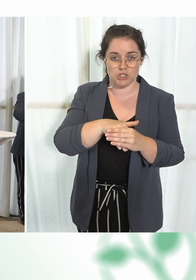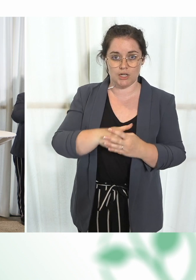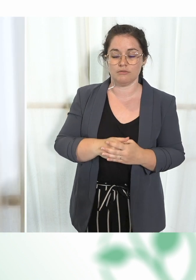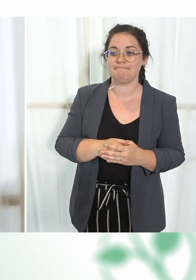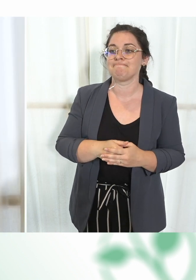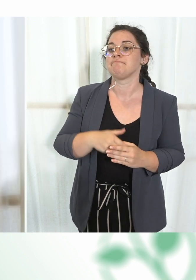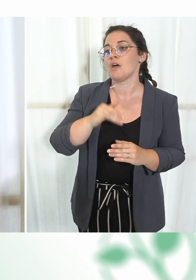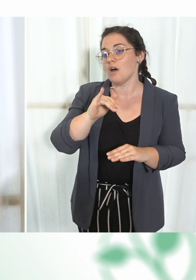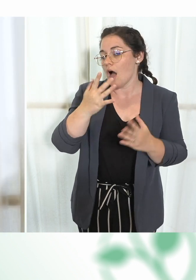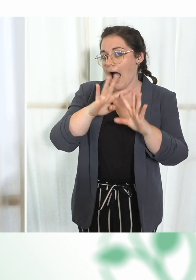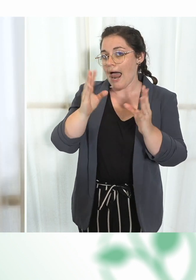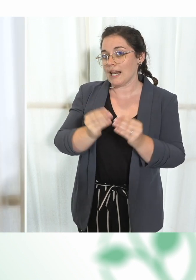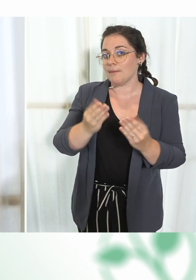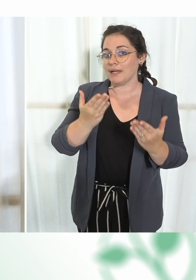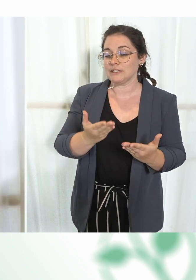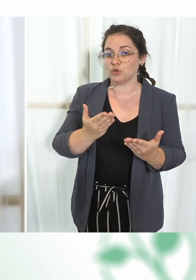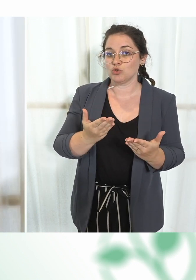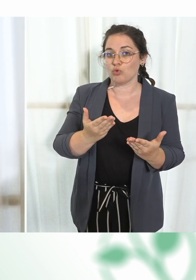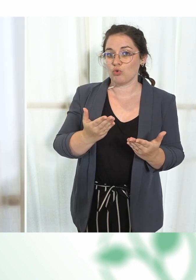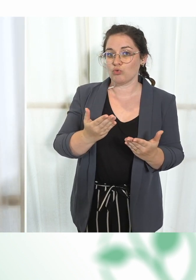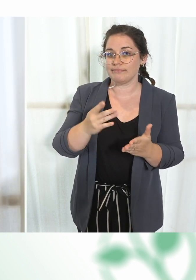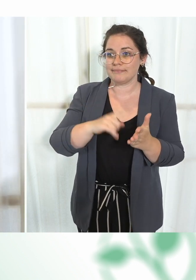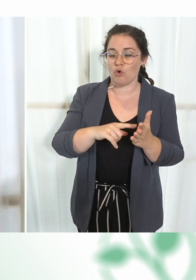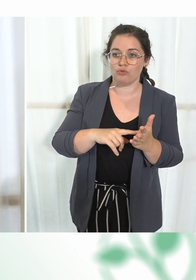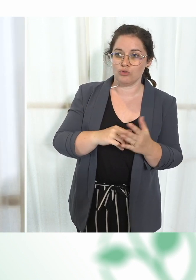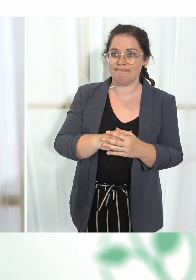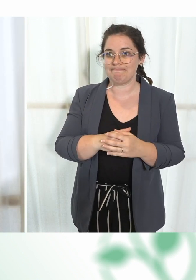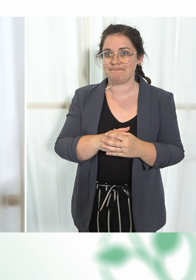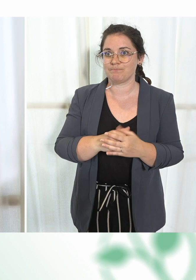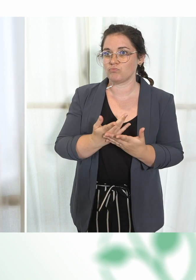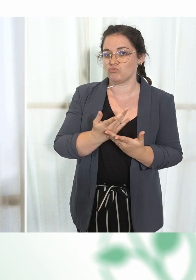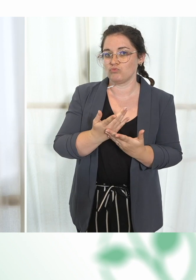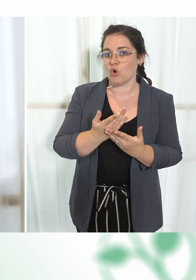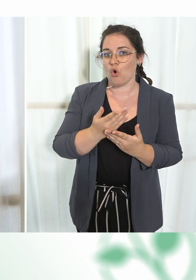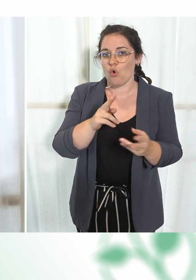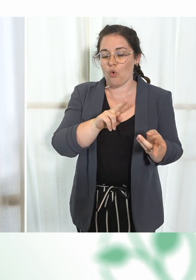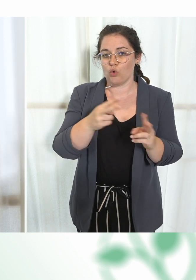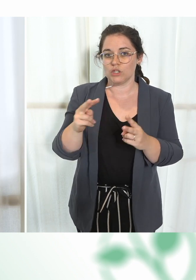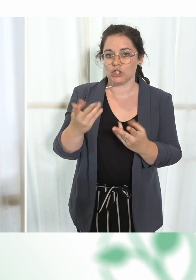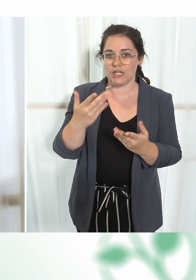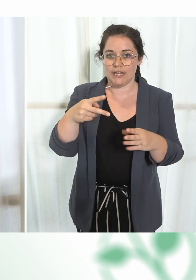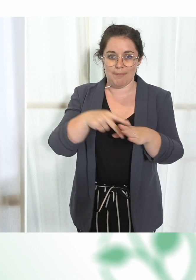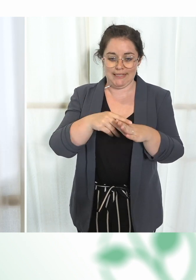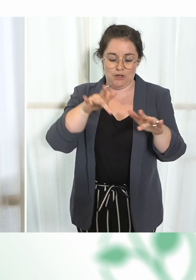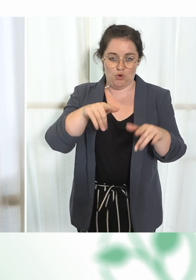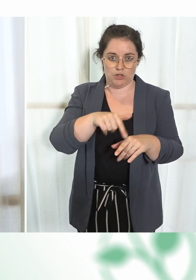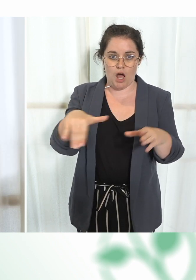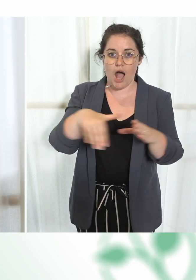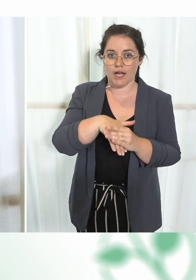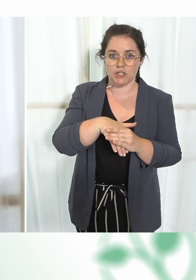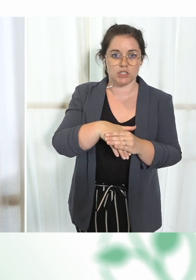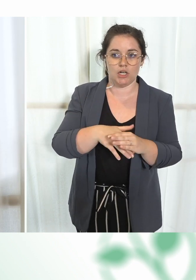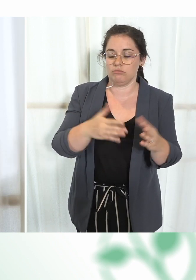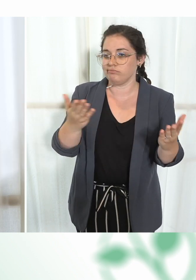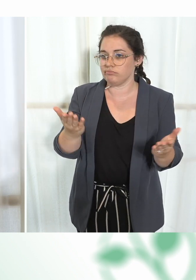Es ist prinzipiell so, dass wir oft, wir haben unterschiedliche Behinderungen bei uns im Unternehmen, sei es